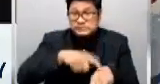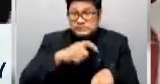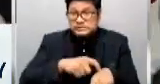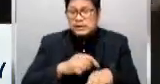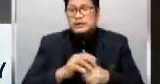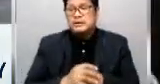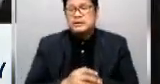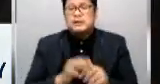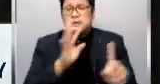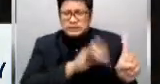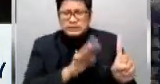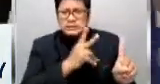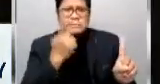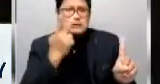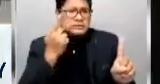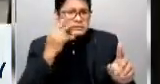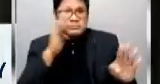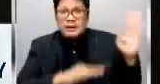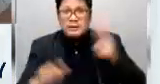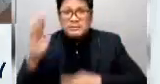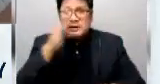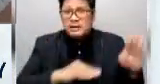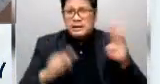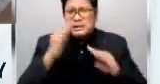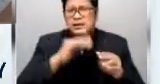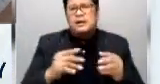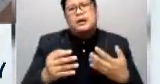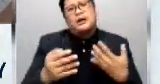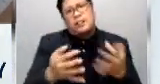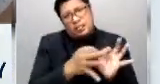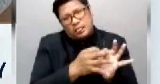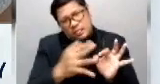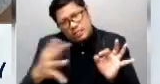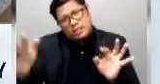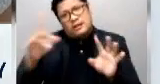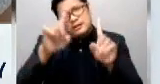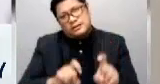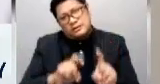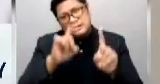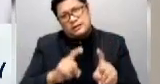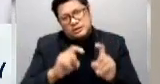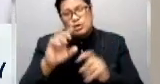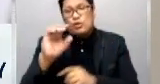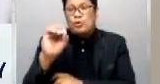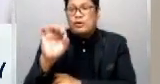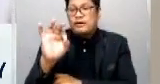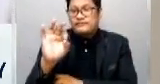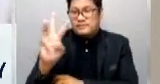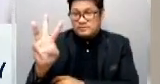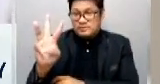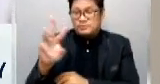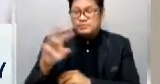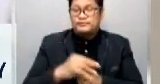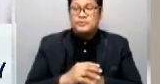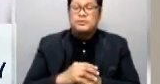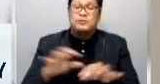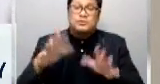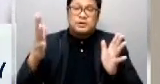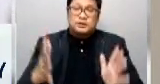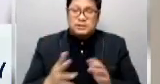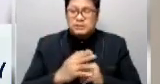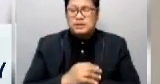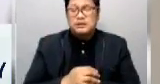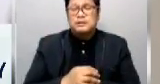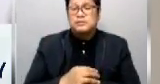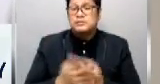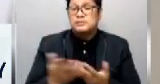problema ang matagal na pagtitest sa mga dumarating na overseas Filipino workers. Kasi ang natin, protocol natin yan is after six